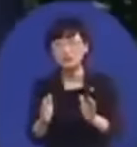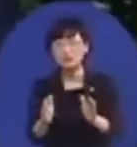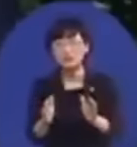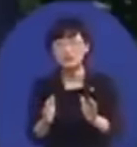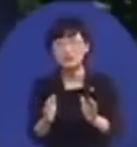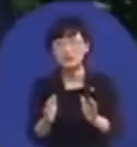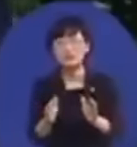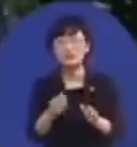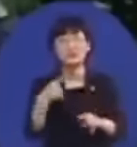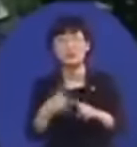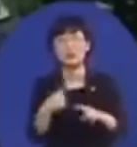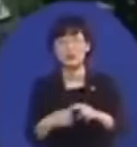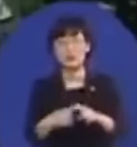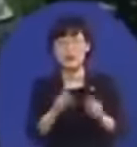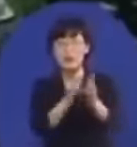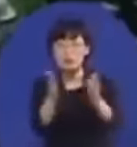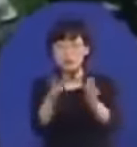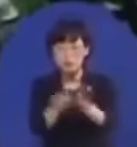예수를 믿어야 준비가 됩니다.